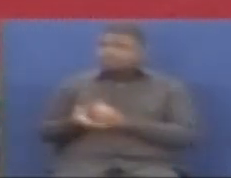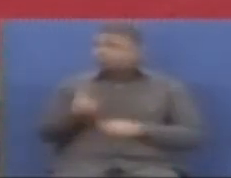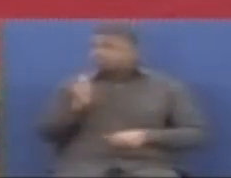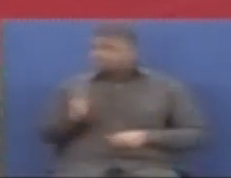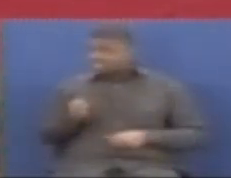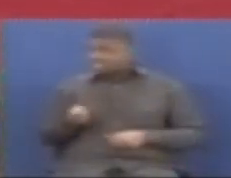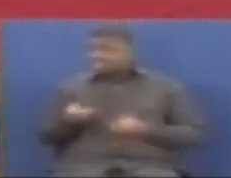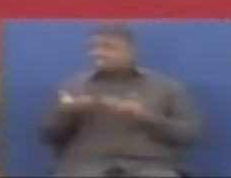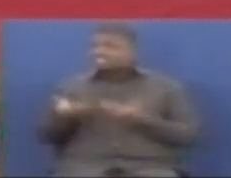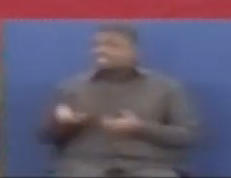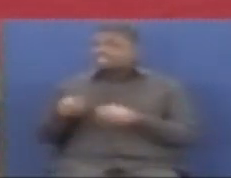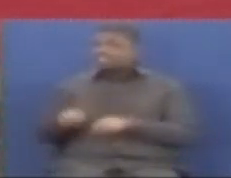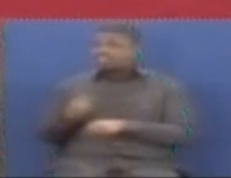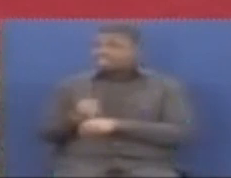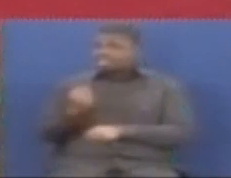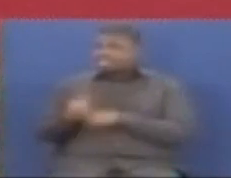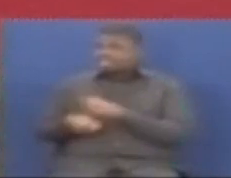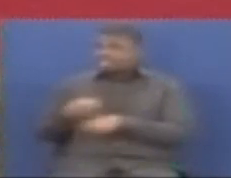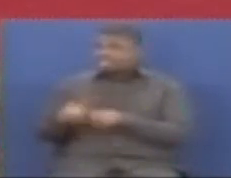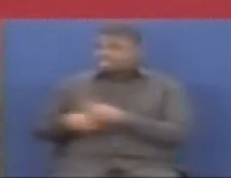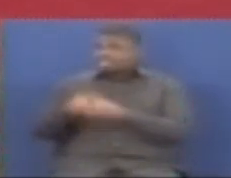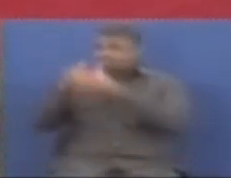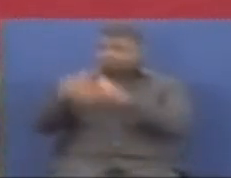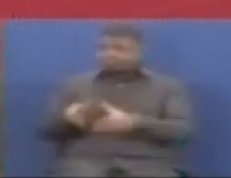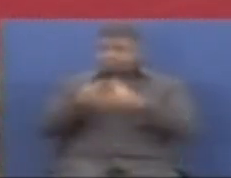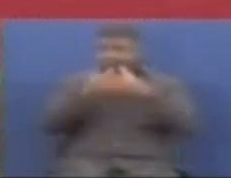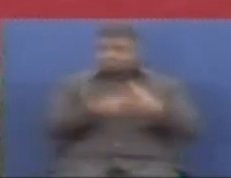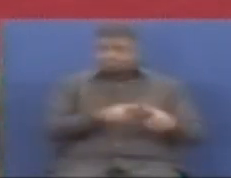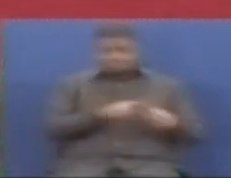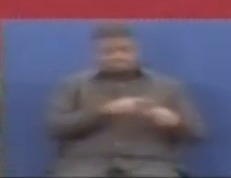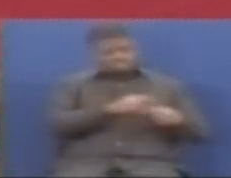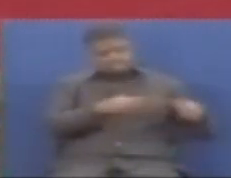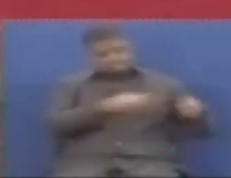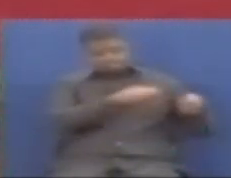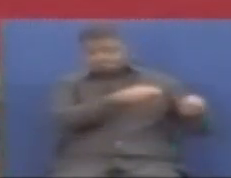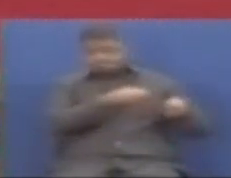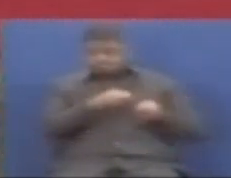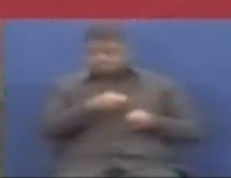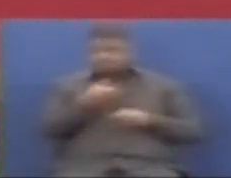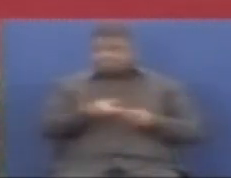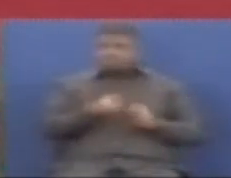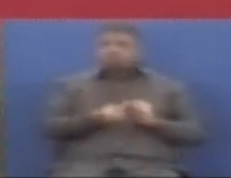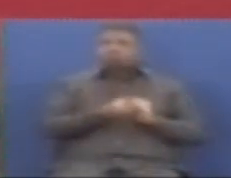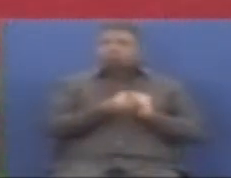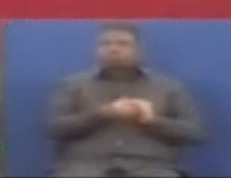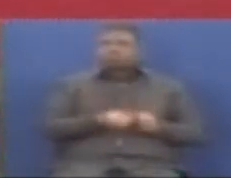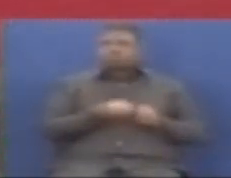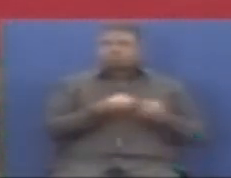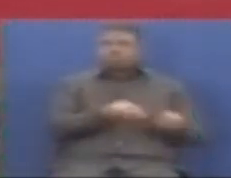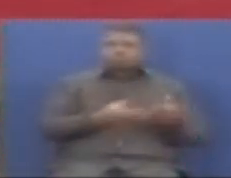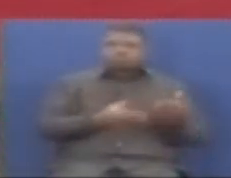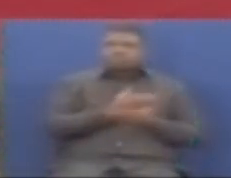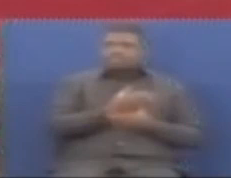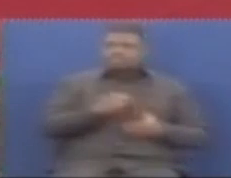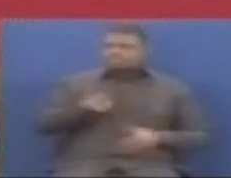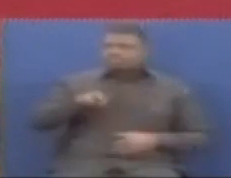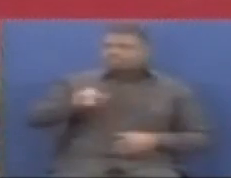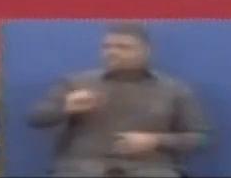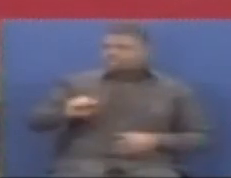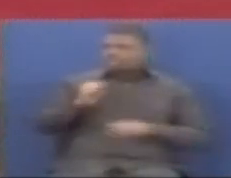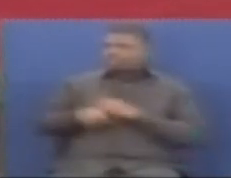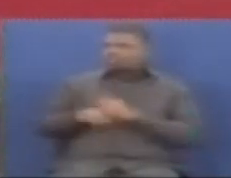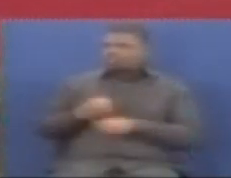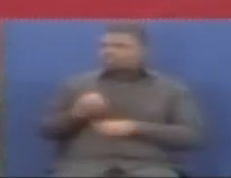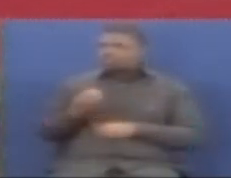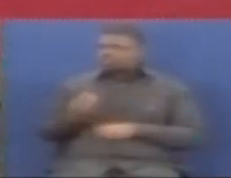sasa mkandarasi anaendelea na kazi ya kusimika nguzo, kuvuta nyaya na kufunga transformer katika vijiji 10 vitakavyopatiwa umeme kupitia mradi wa REA awamu ya tatu mzunguko